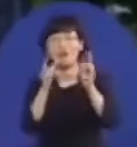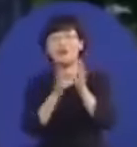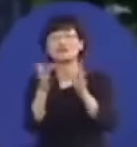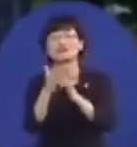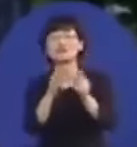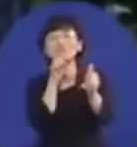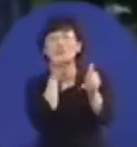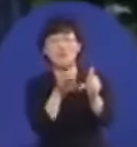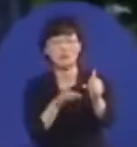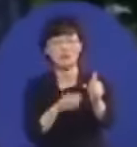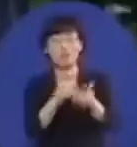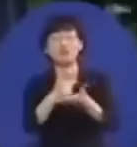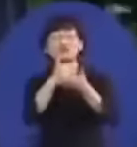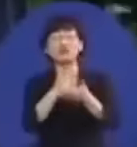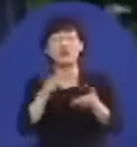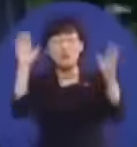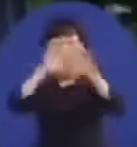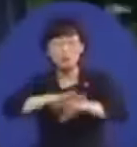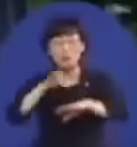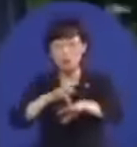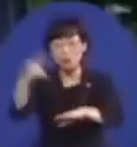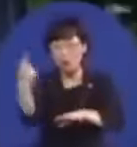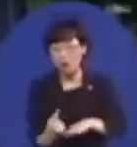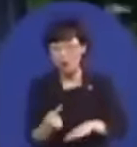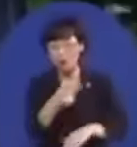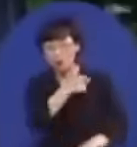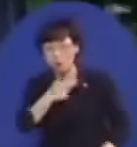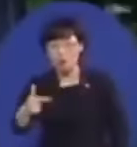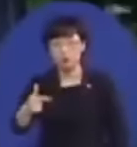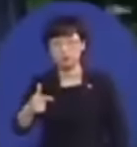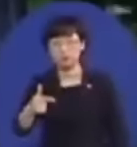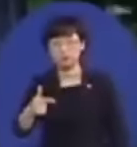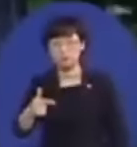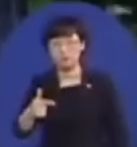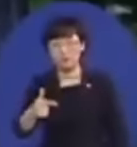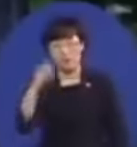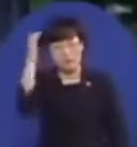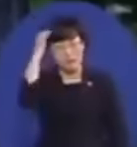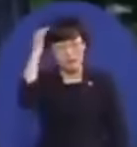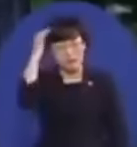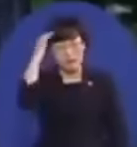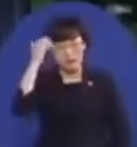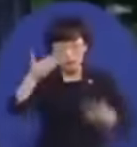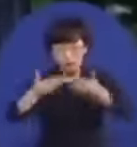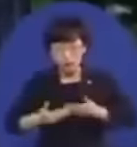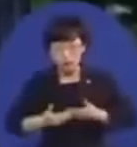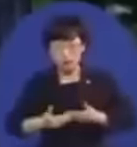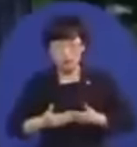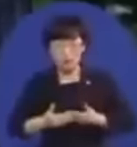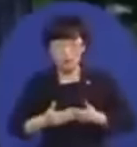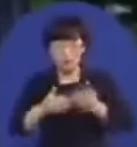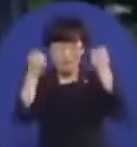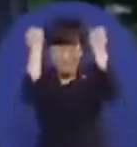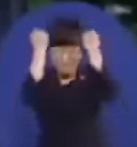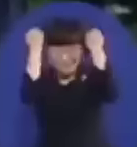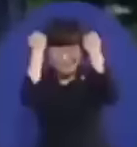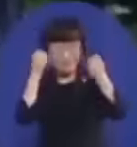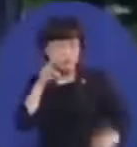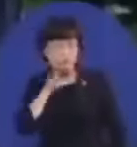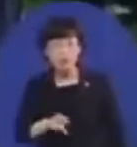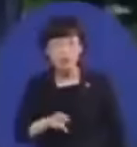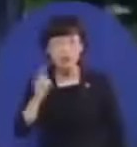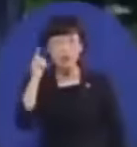말했습니다. 주님, 밤에 마귀가 와서 너무 괴롭히기 때문에 많은 고통을 당했습니다.